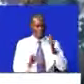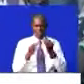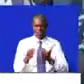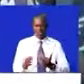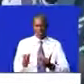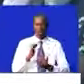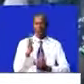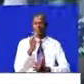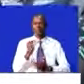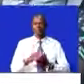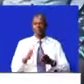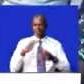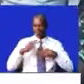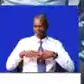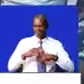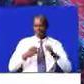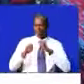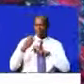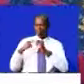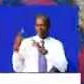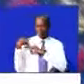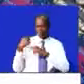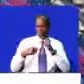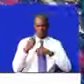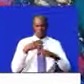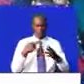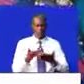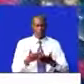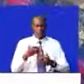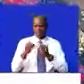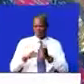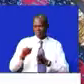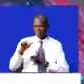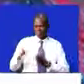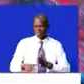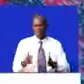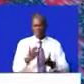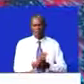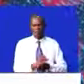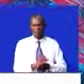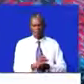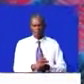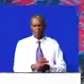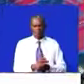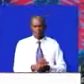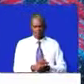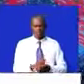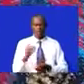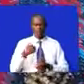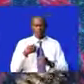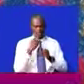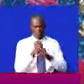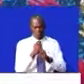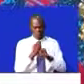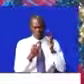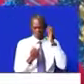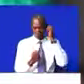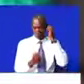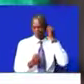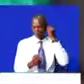joma losonwa chiro mondo obi olosnwa chiro. Majina naitwa Pamela Chich. Hapa tuko na kazi ya kuchoma